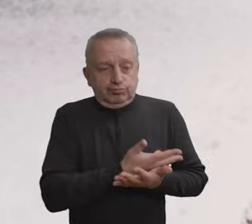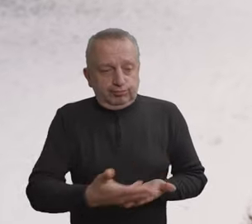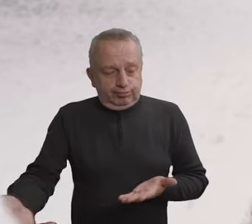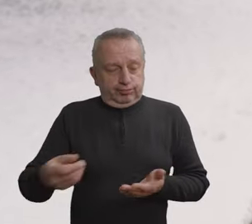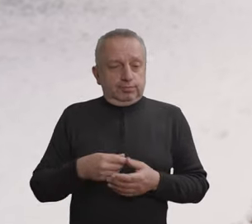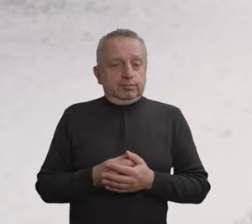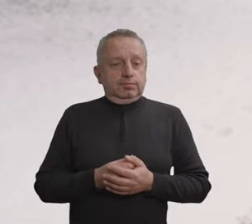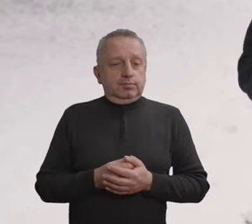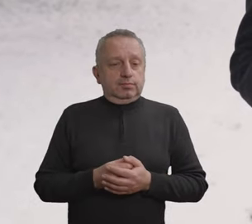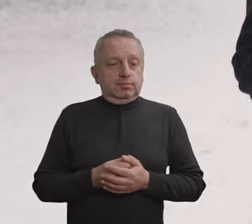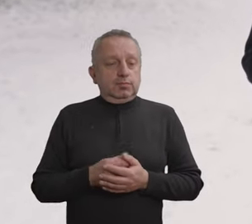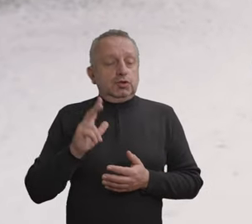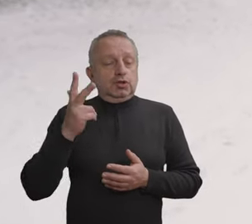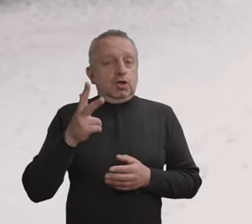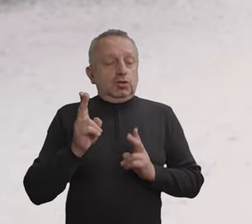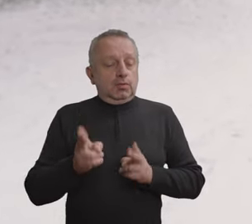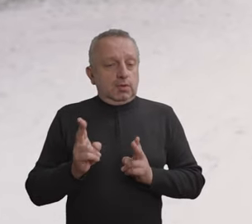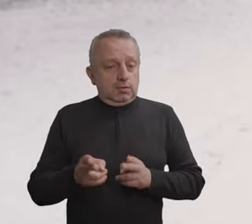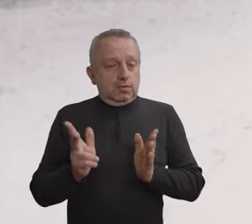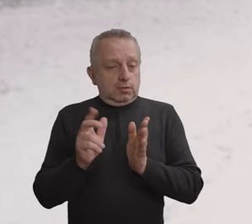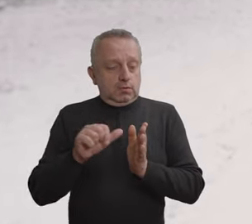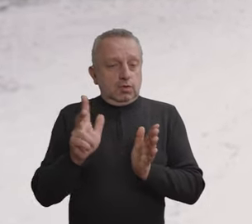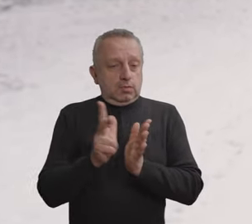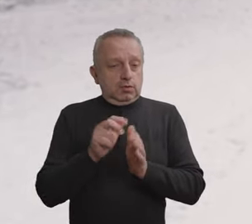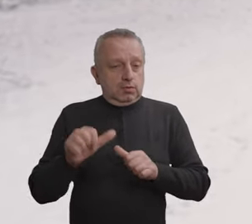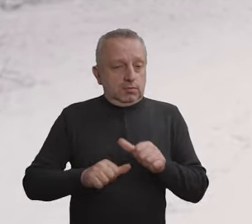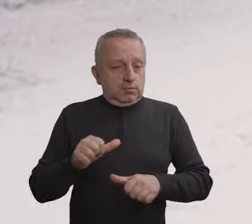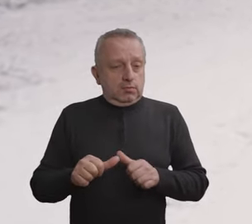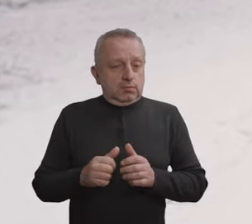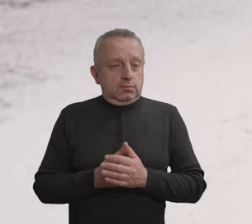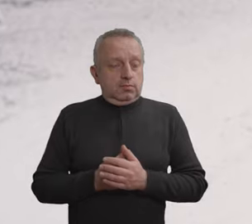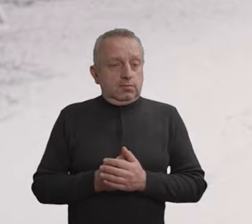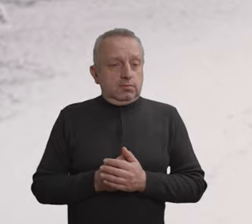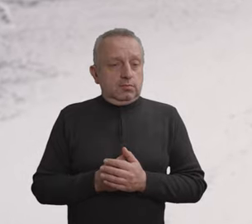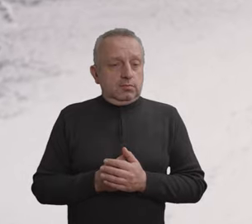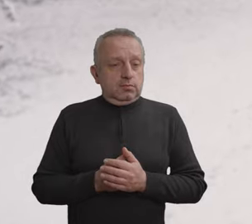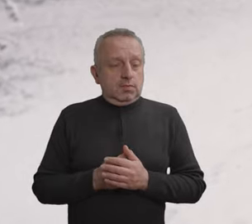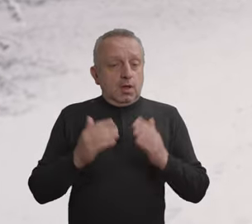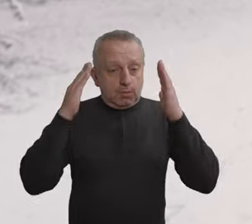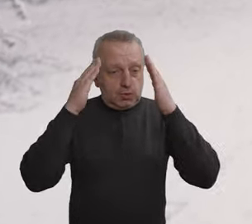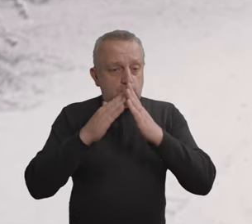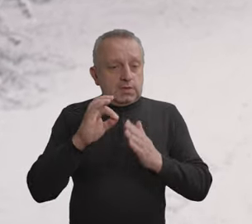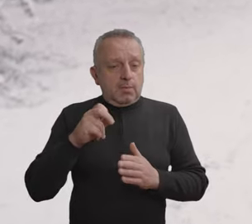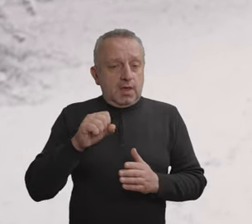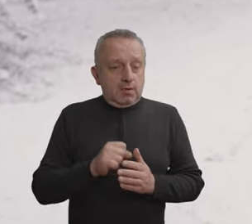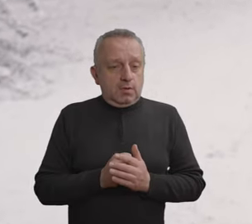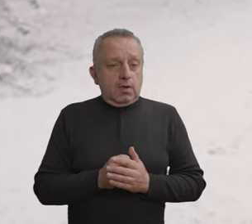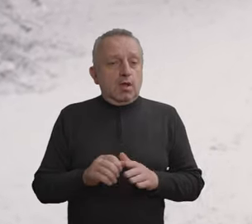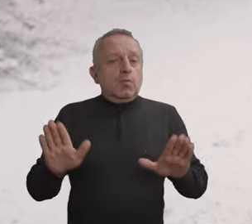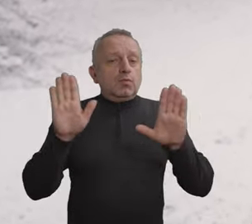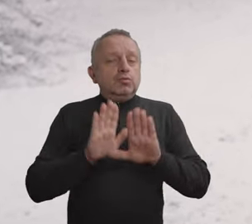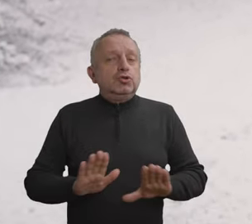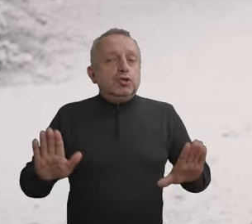poszkodowanych. 3 listopada 1918 roku biskup Sapieha